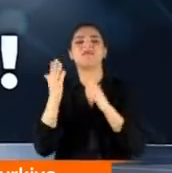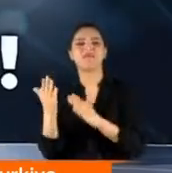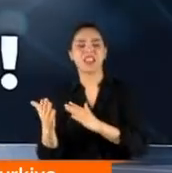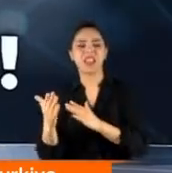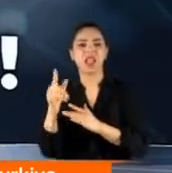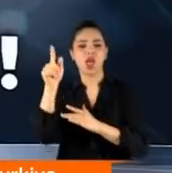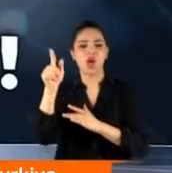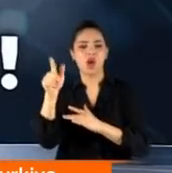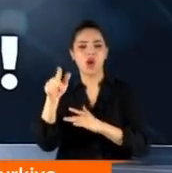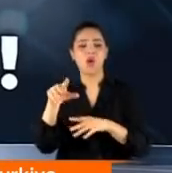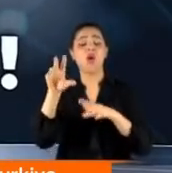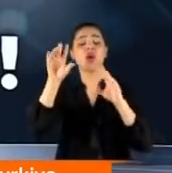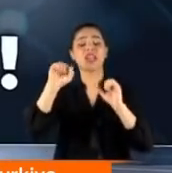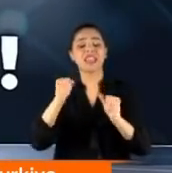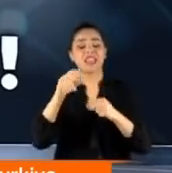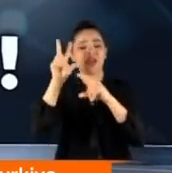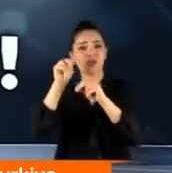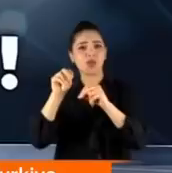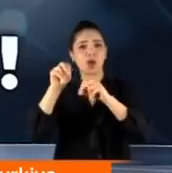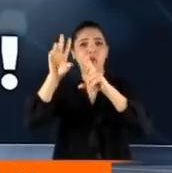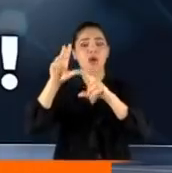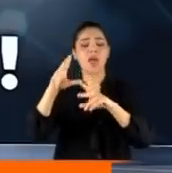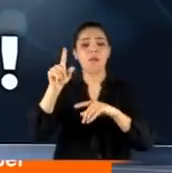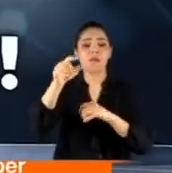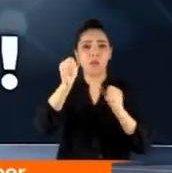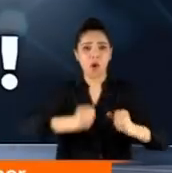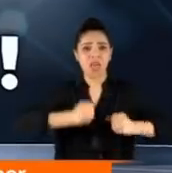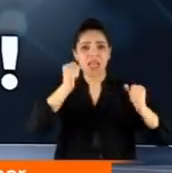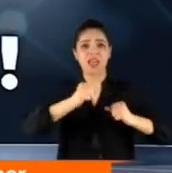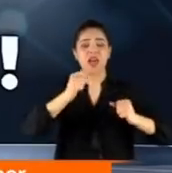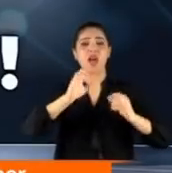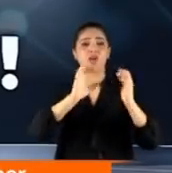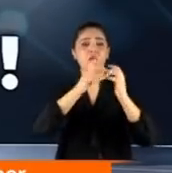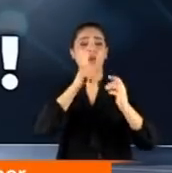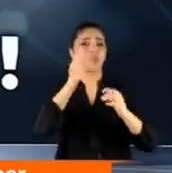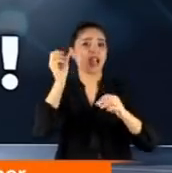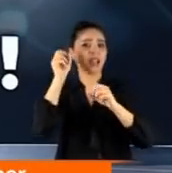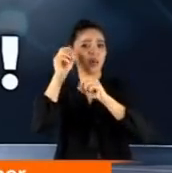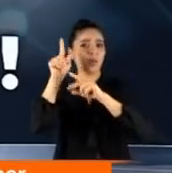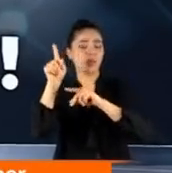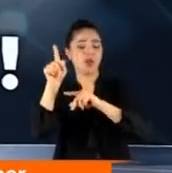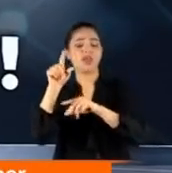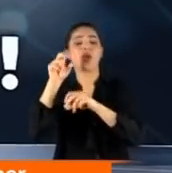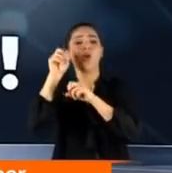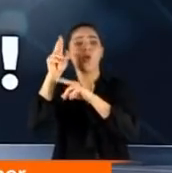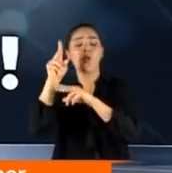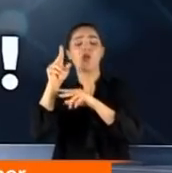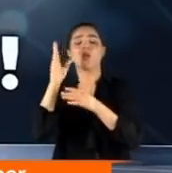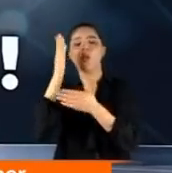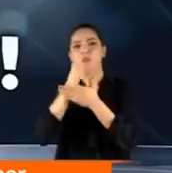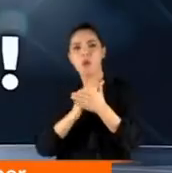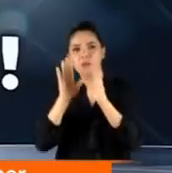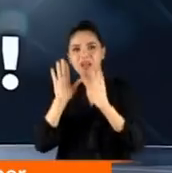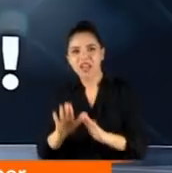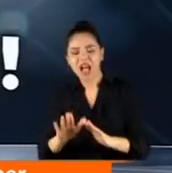O kış uykusundan uyanmış, kayakçılar da macera peşinde. Ayı kayakçı grubun sesine uyandı tabii. Uykusunun bölünmesinden de hoşlanmamış olacak